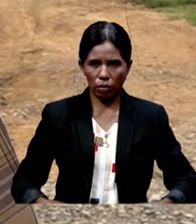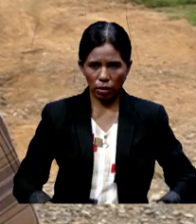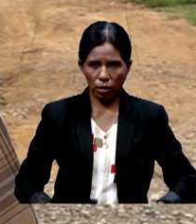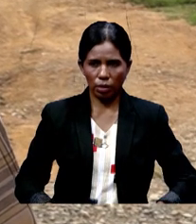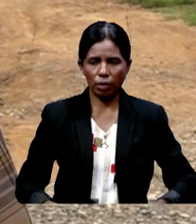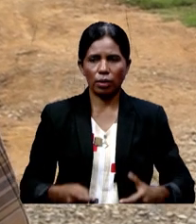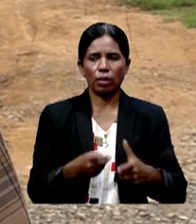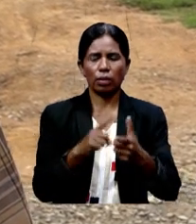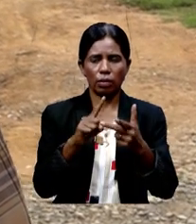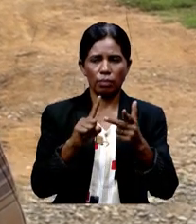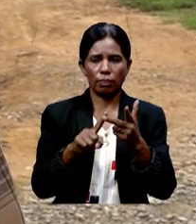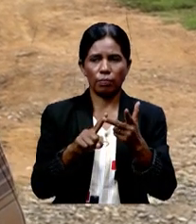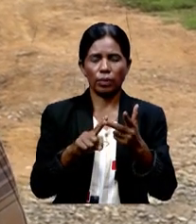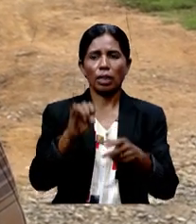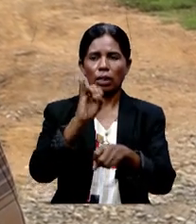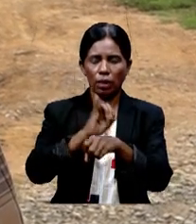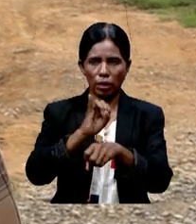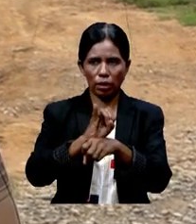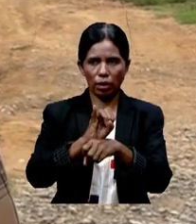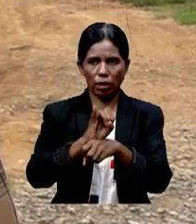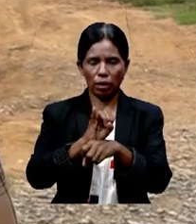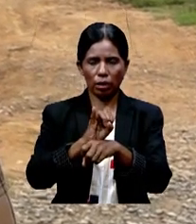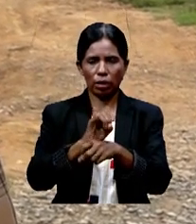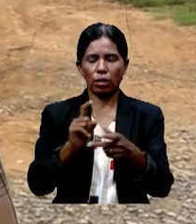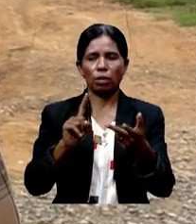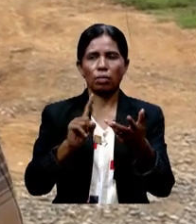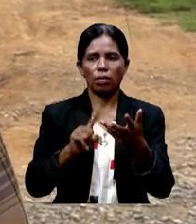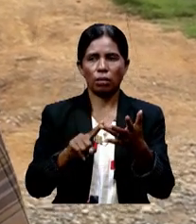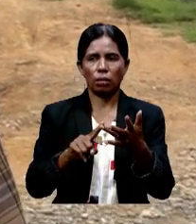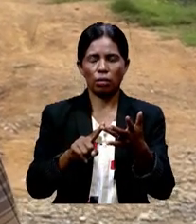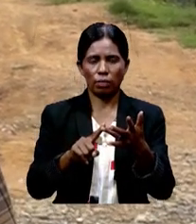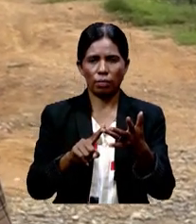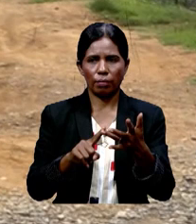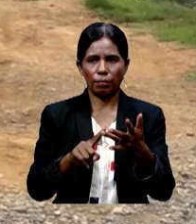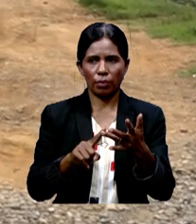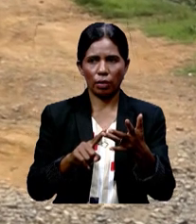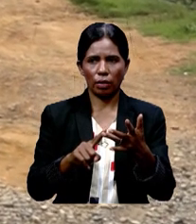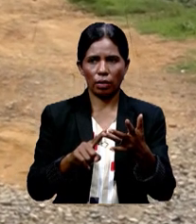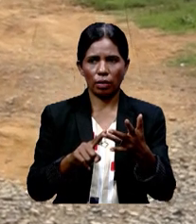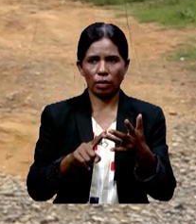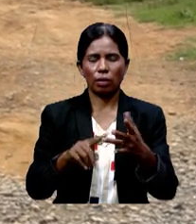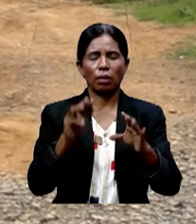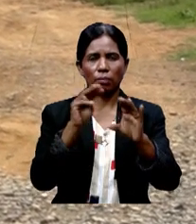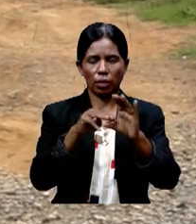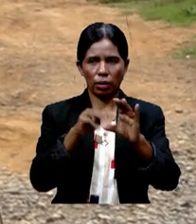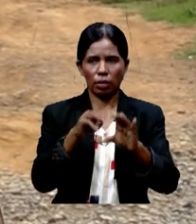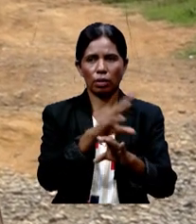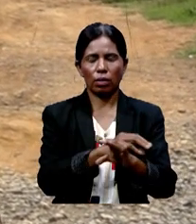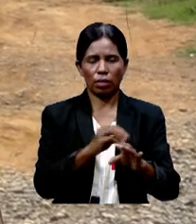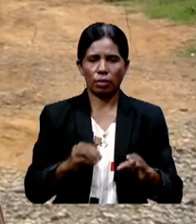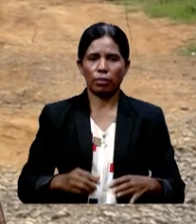a igreja a homos a buat staro nyane